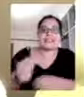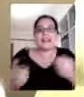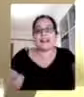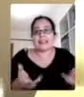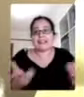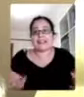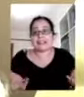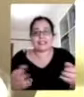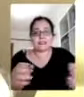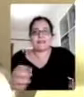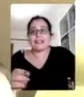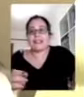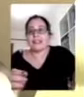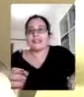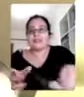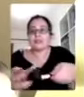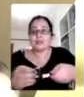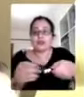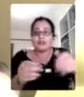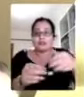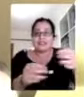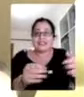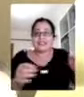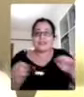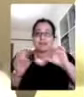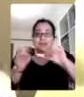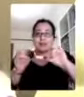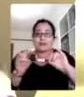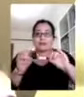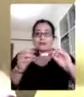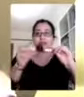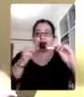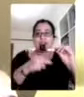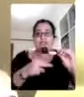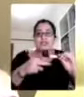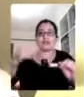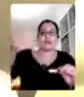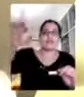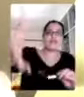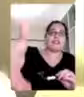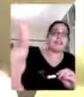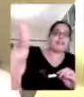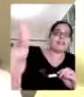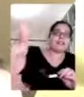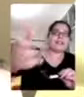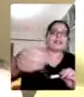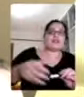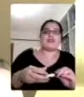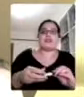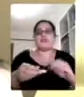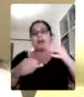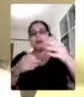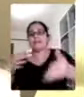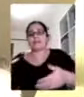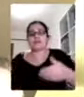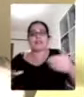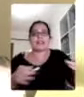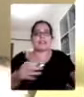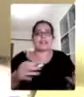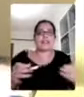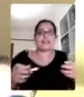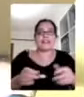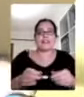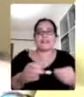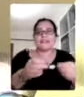geri gir. Ya hadi kardeşim. Doldur ya iç bak doldurduk. İçiyoruz. Ali Bey de içiyor. Muhabbet